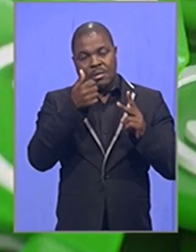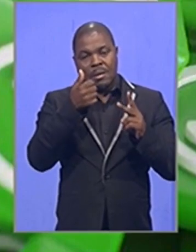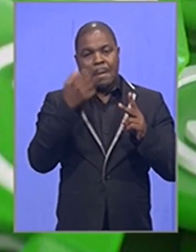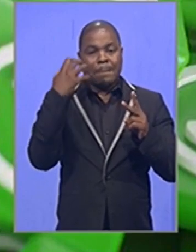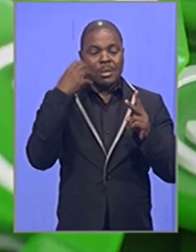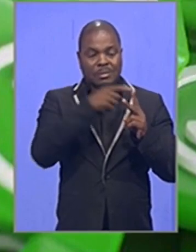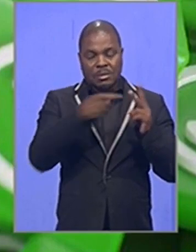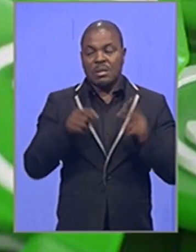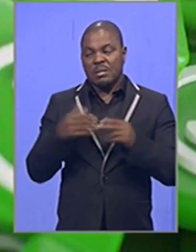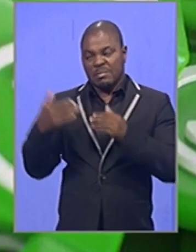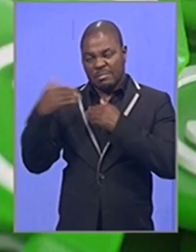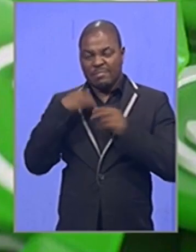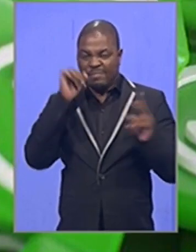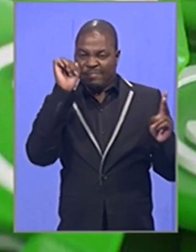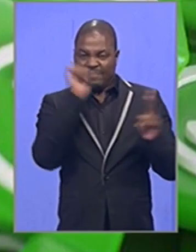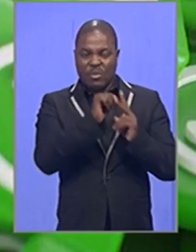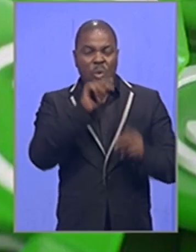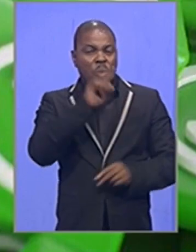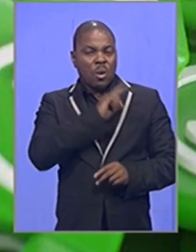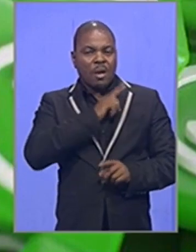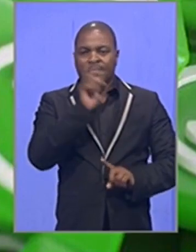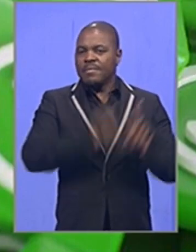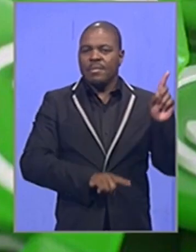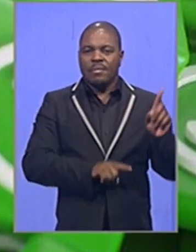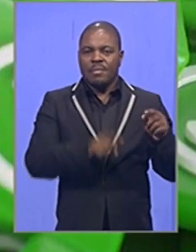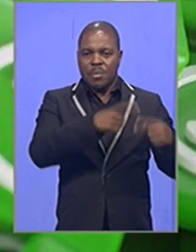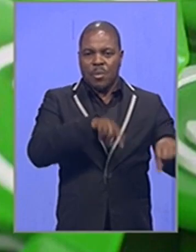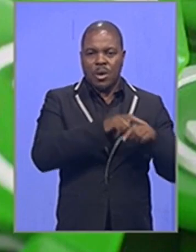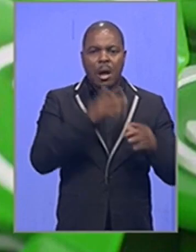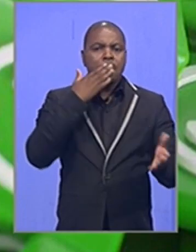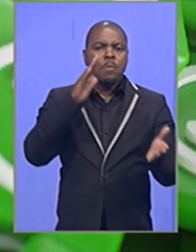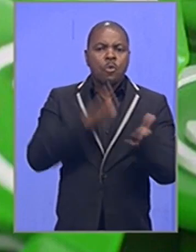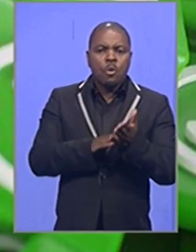boikarabelo hobane ba hlolile ho ka phethisa